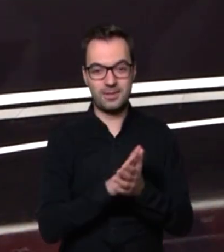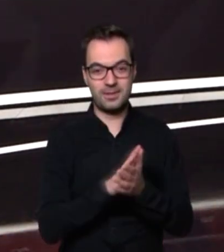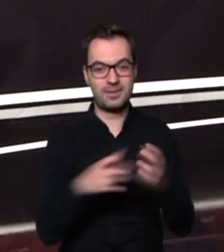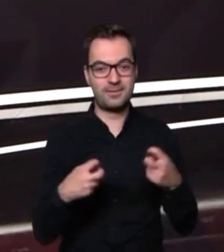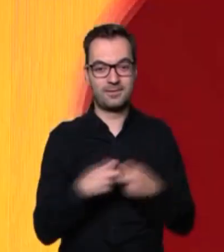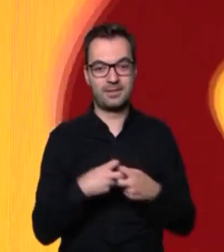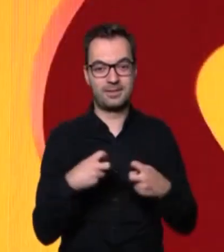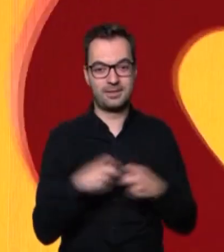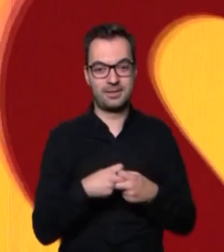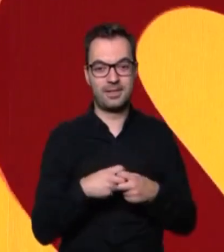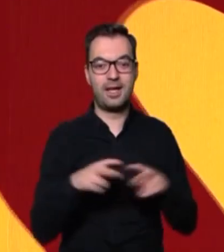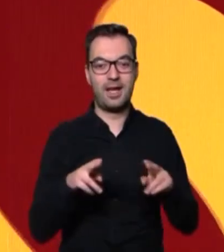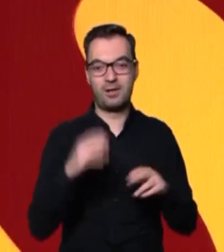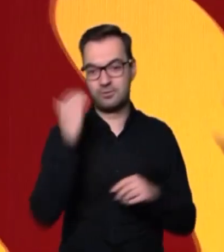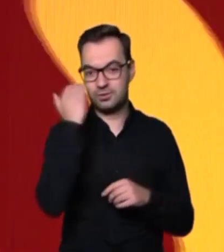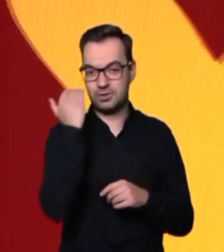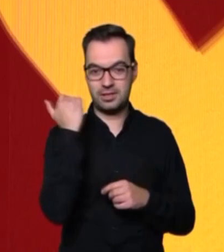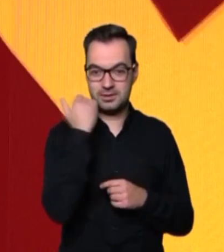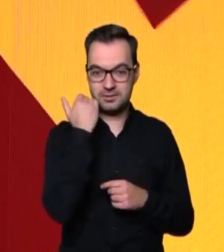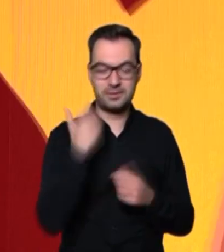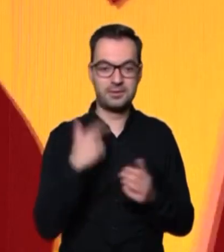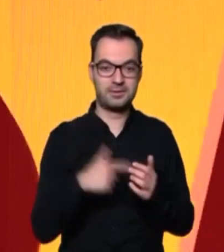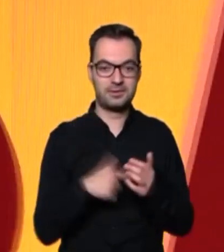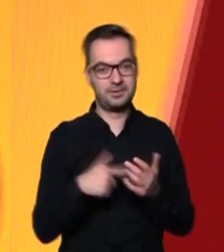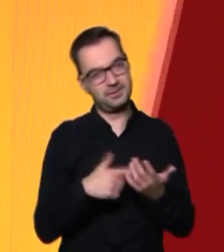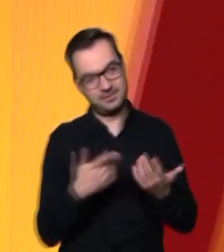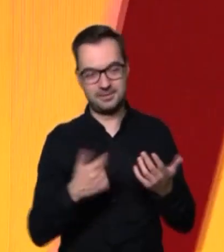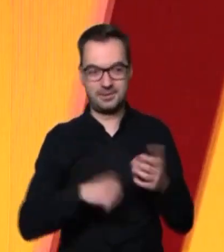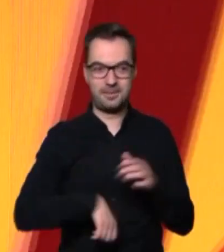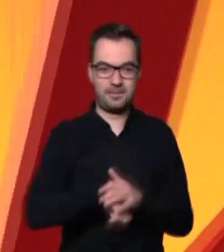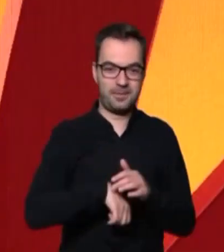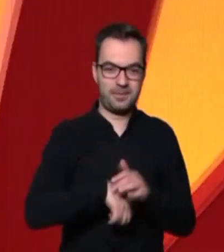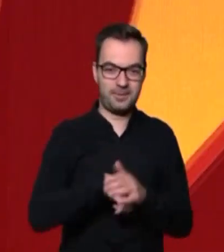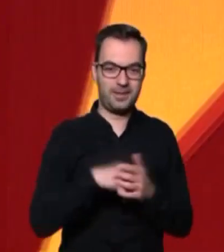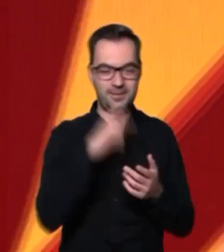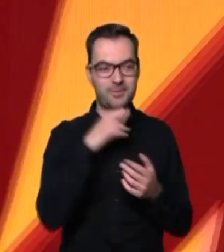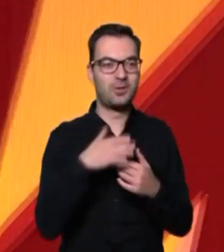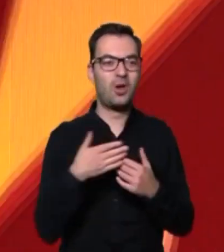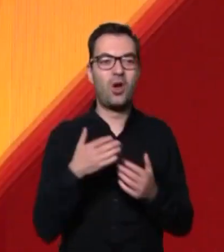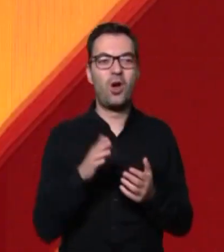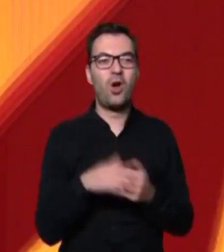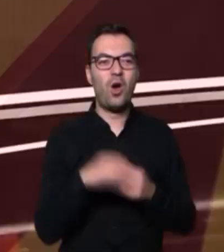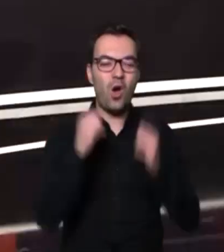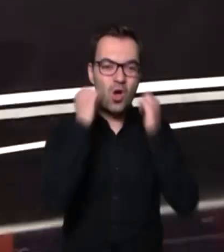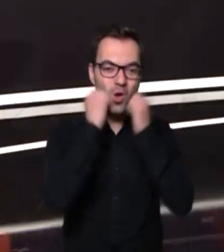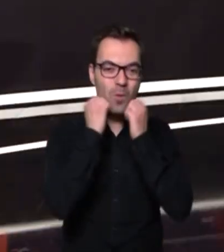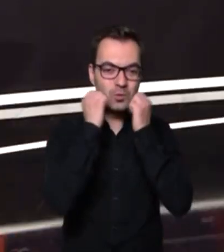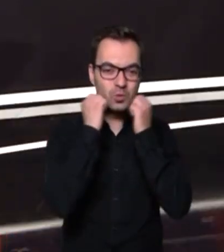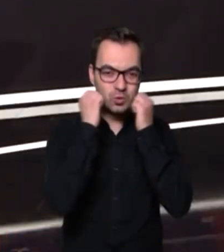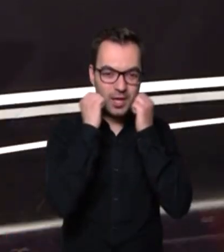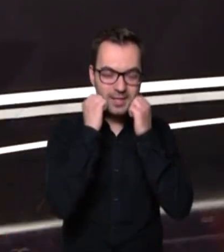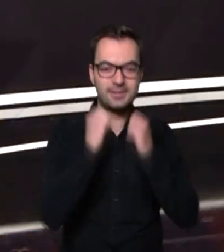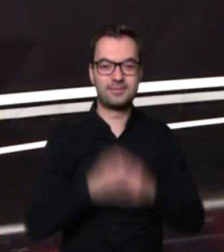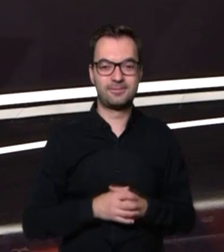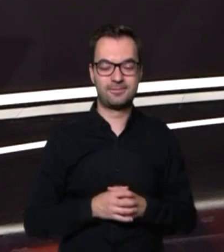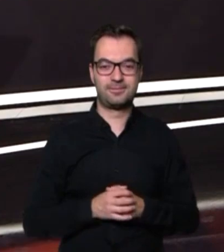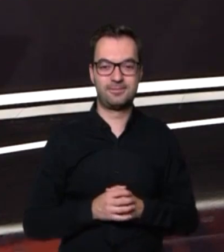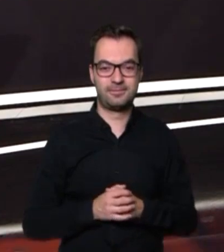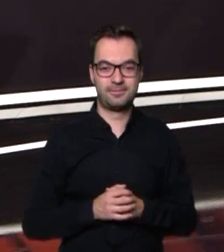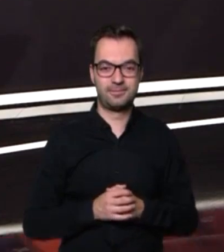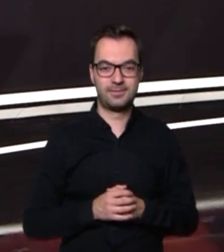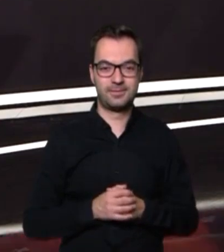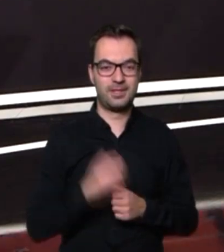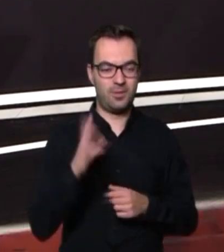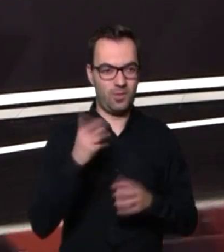rzeczywiście historia Rekowa Częstochowa to taka historia trochę piłkarskiego kopciuszka i zobaczmy na niektóre opinie. Jeszcze to pożegnanie